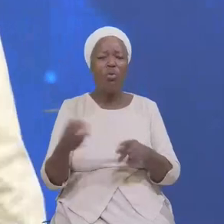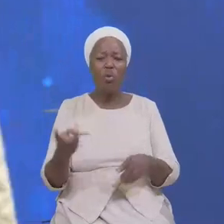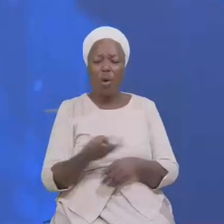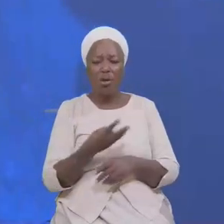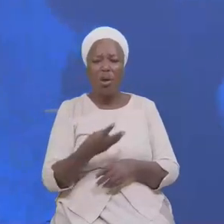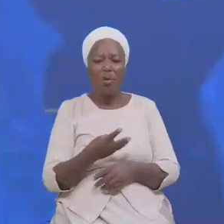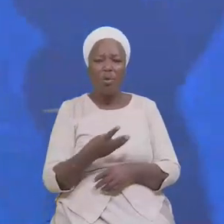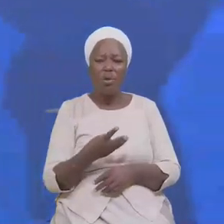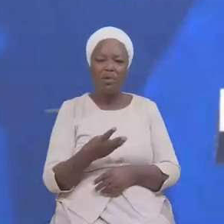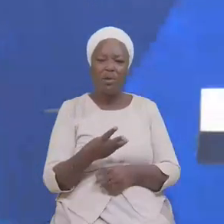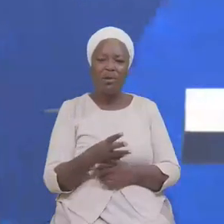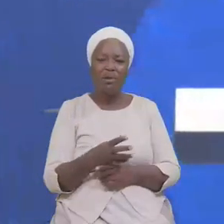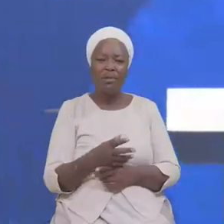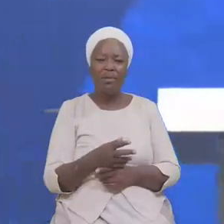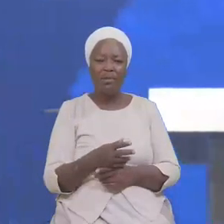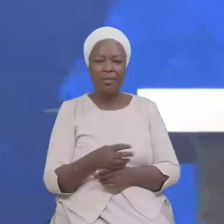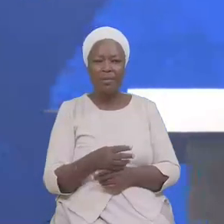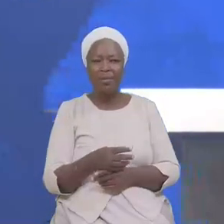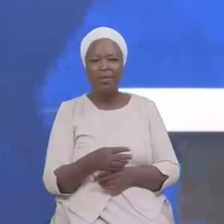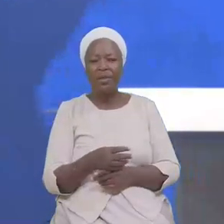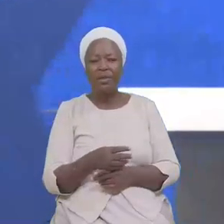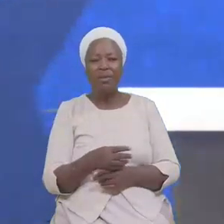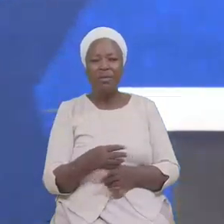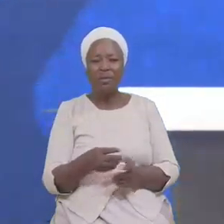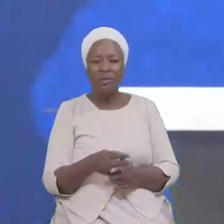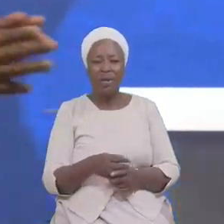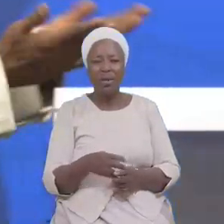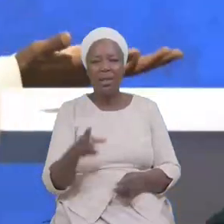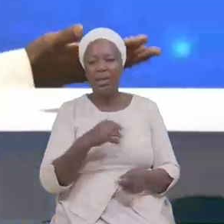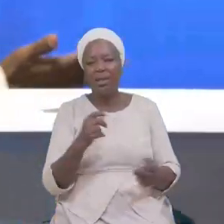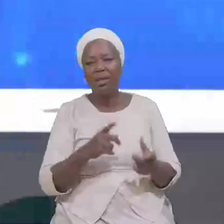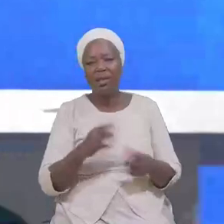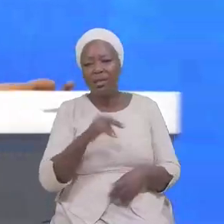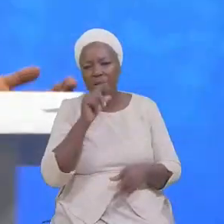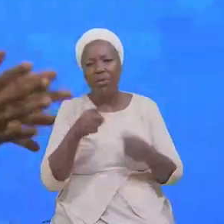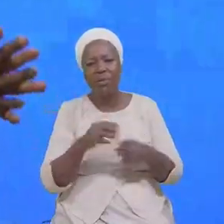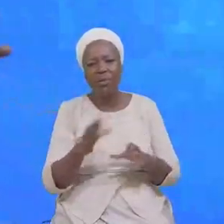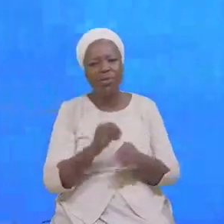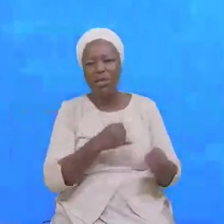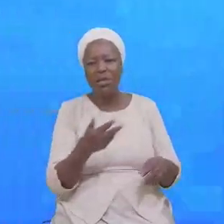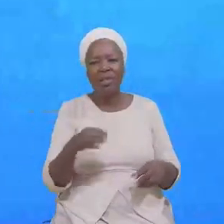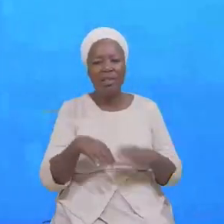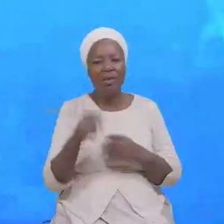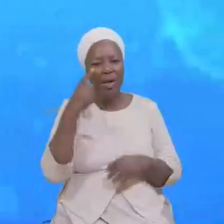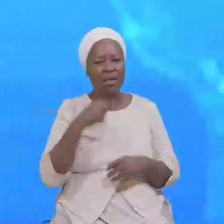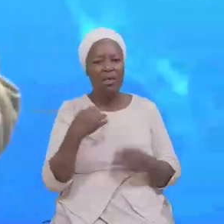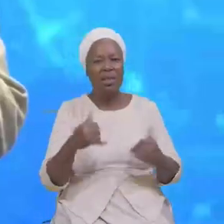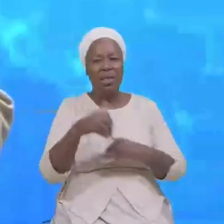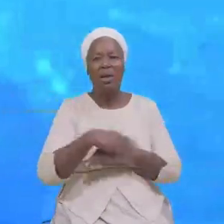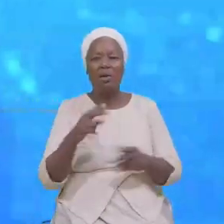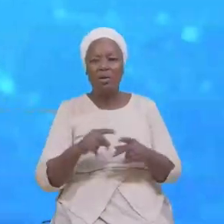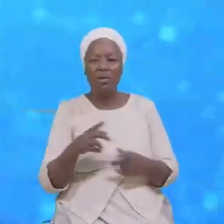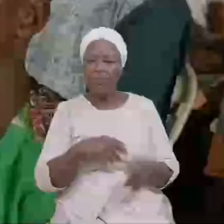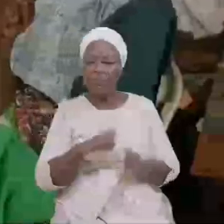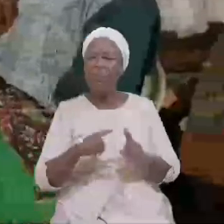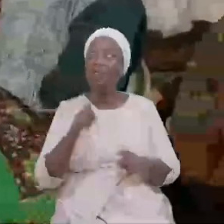Depuis ce temps-là, j'utilisais des gouttes d'eau et je mettais ça un peu. Et mes yeux s'empiraient. Il n'a pas besoin de verser quelque chose dans tes yeux.